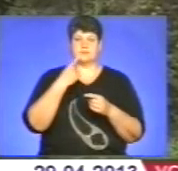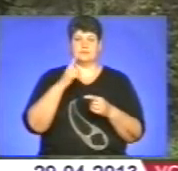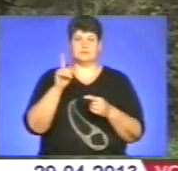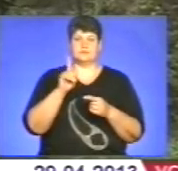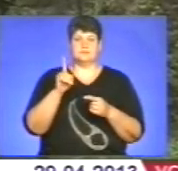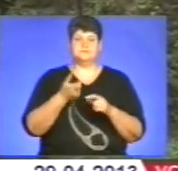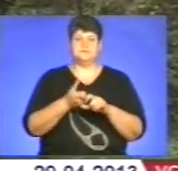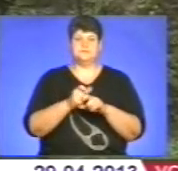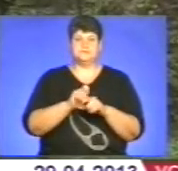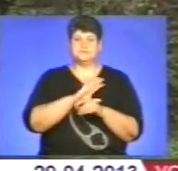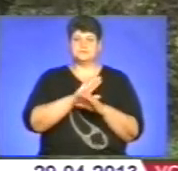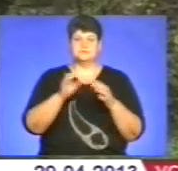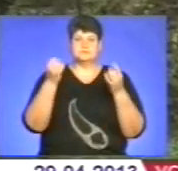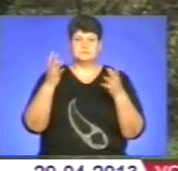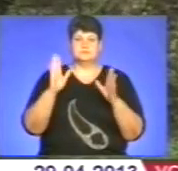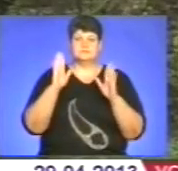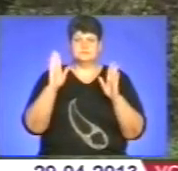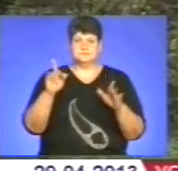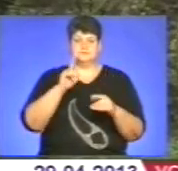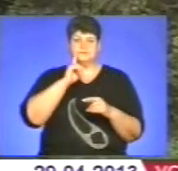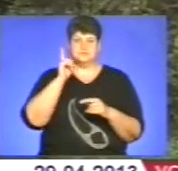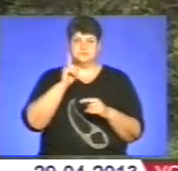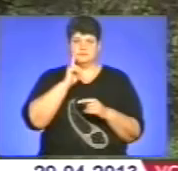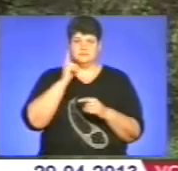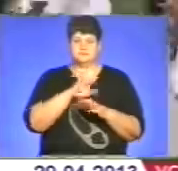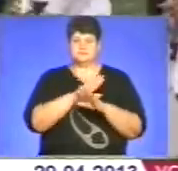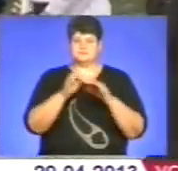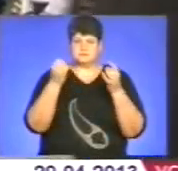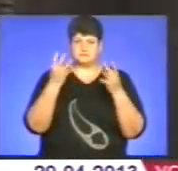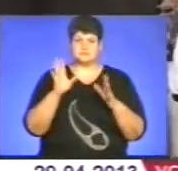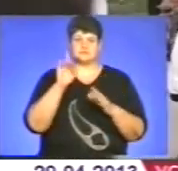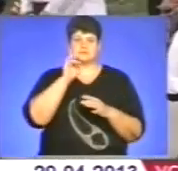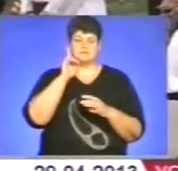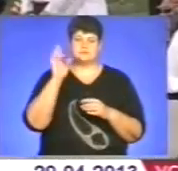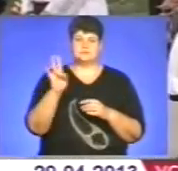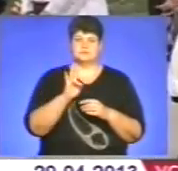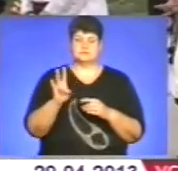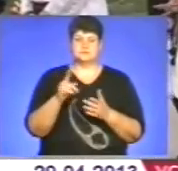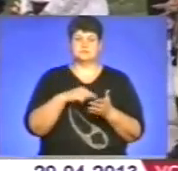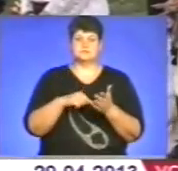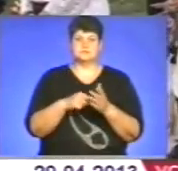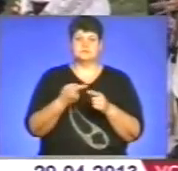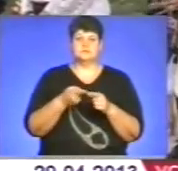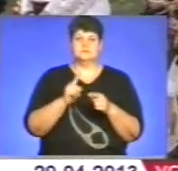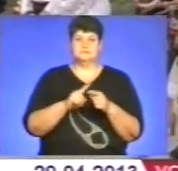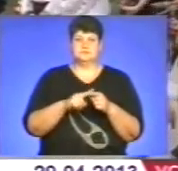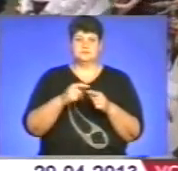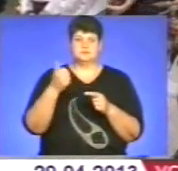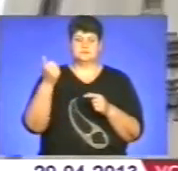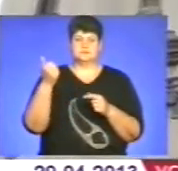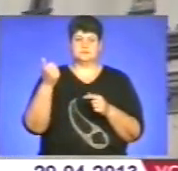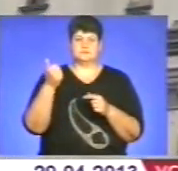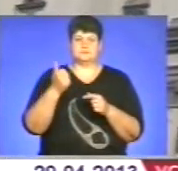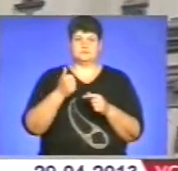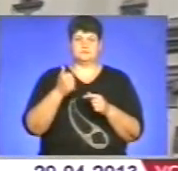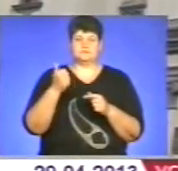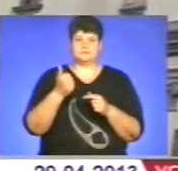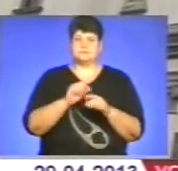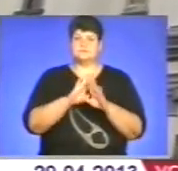дуже непросто бути молодим, але ще дуже непросто бути молодим християнином. Місто цієї неділі не тільки пожвавішало, а й розцвітло.